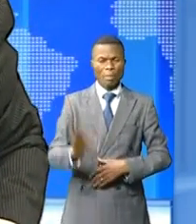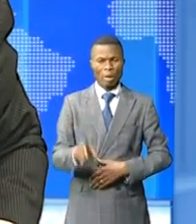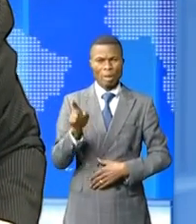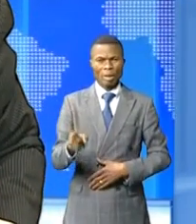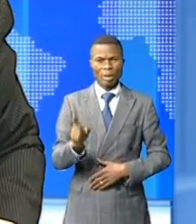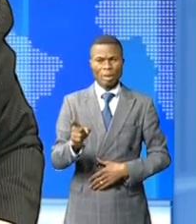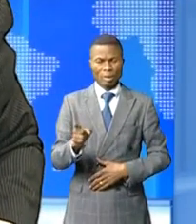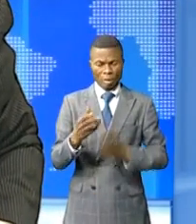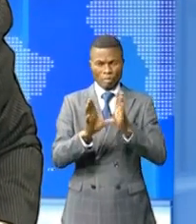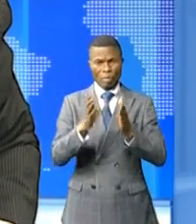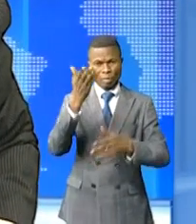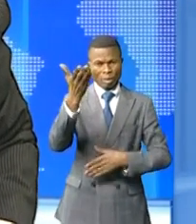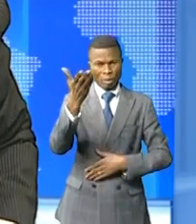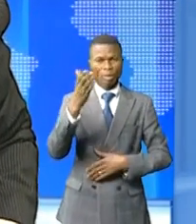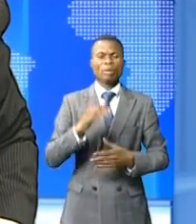central. Regardez.